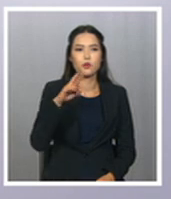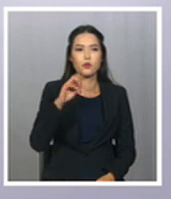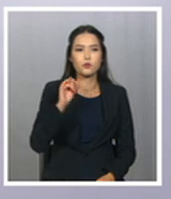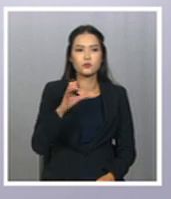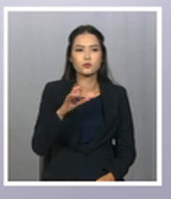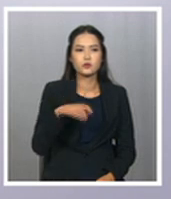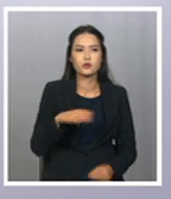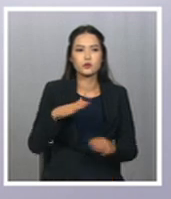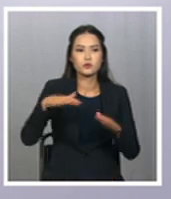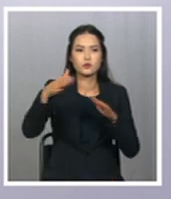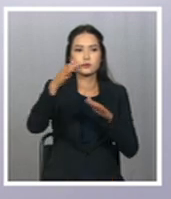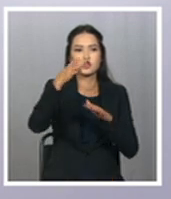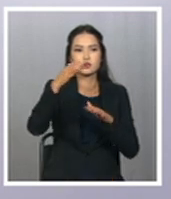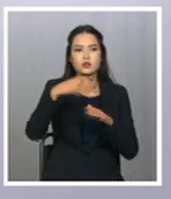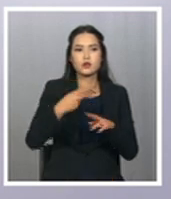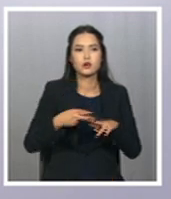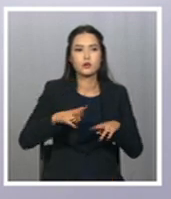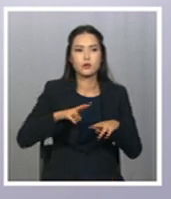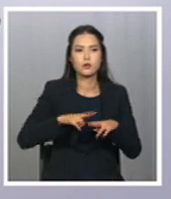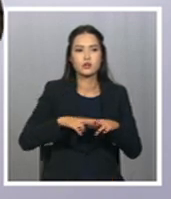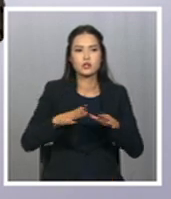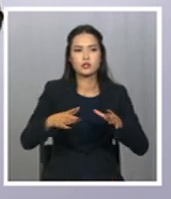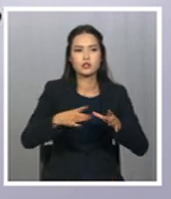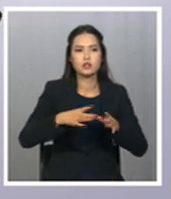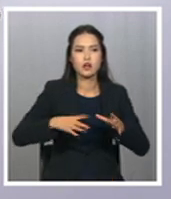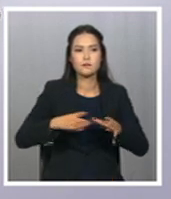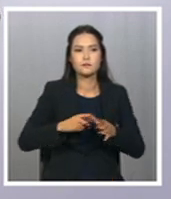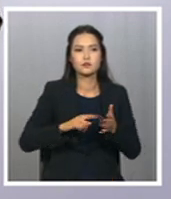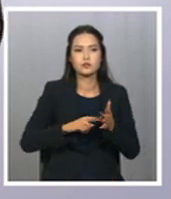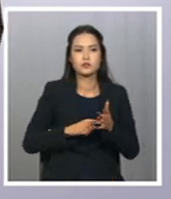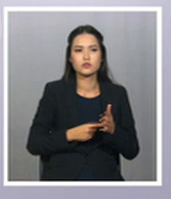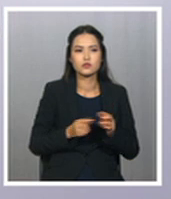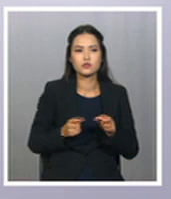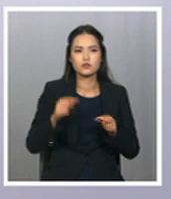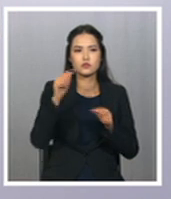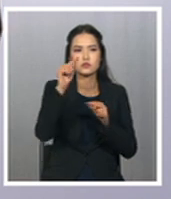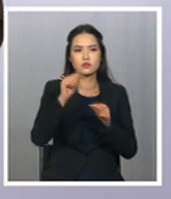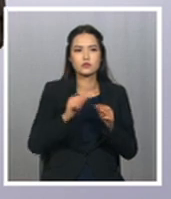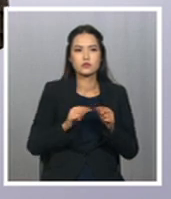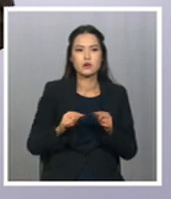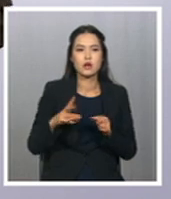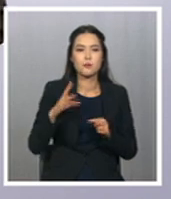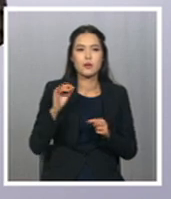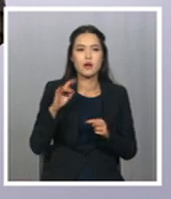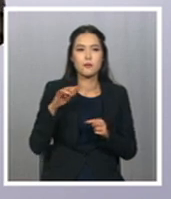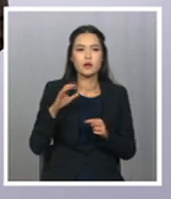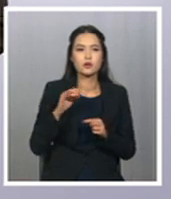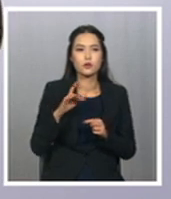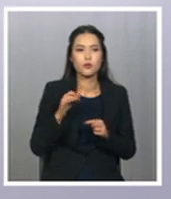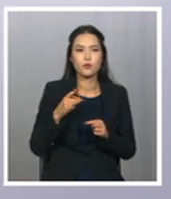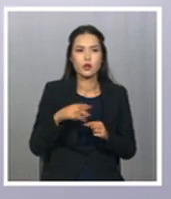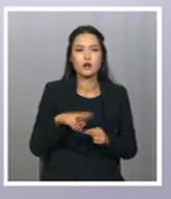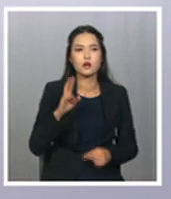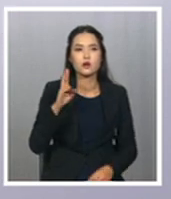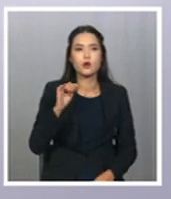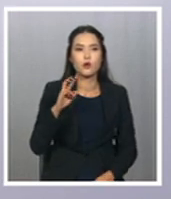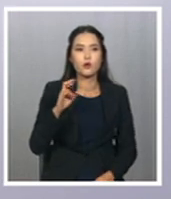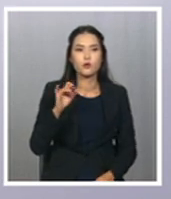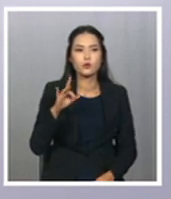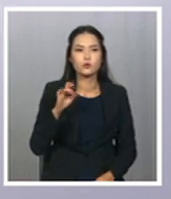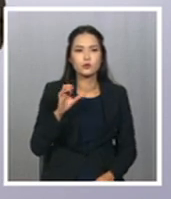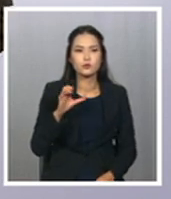Конустың төбесінен оның табан жазықтығына жүргізілген перпендикуляр конустың биіктігі